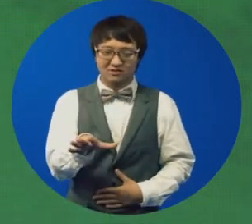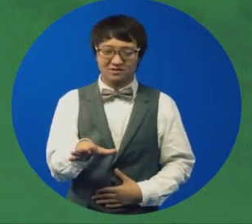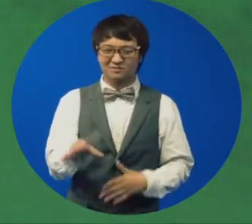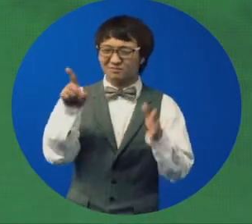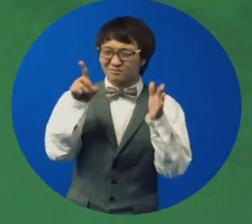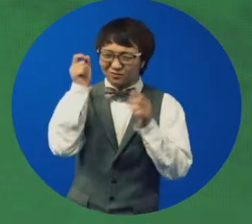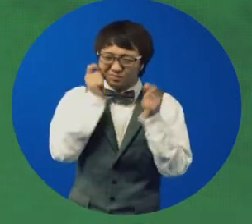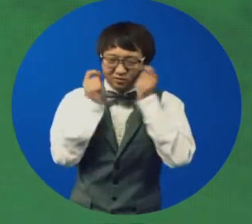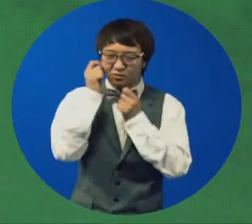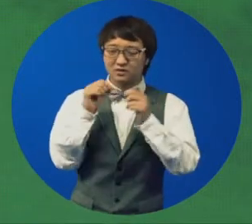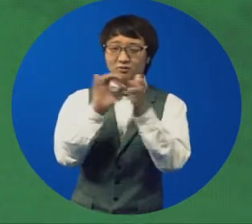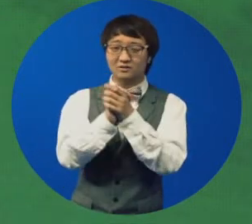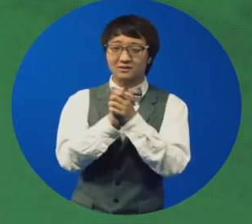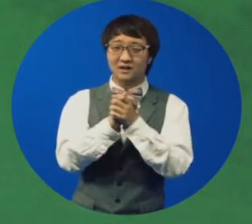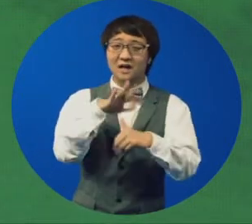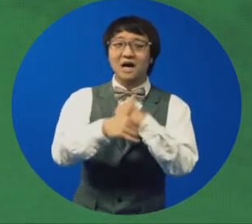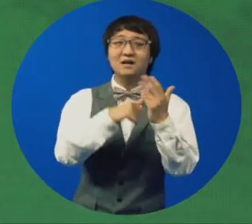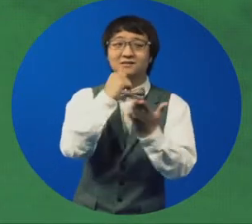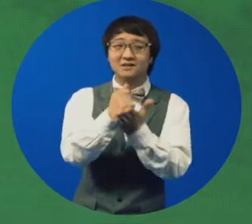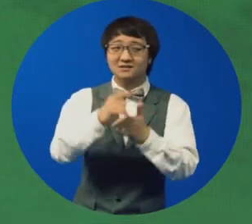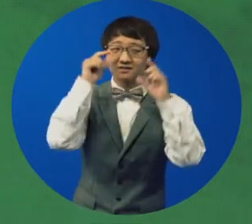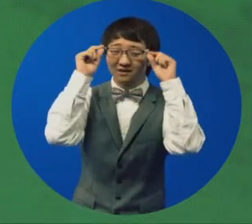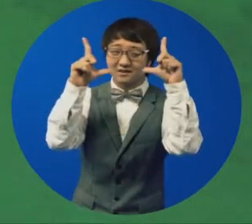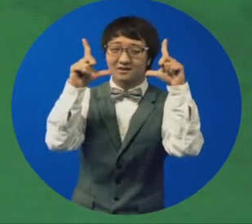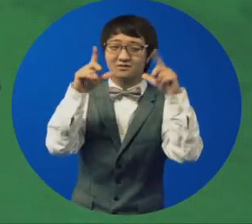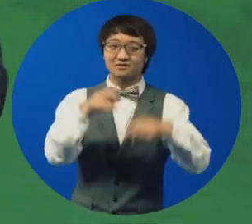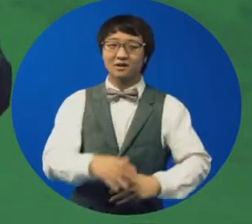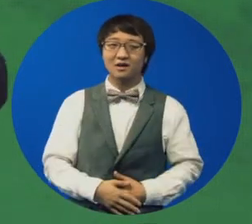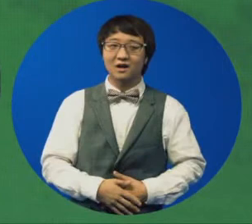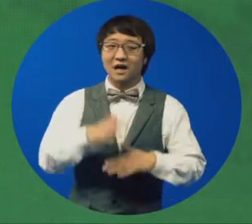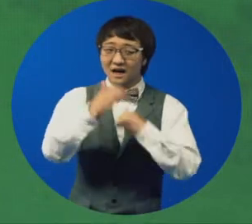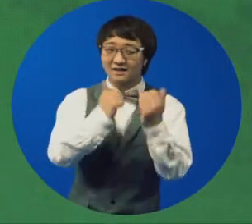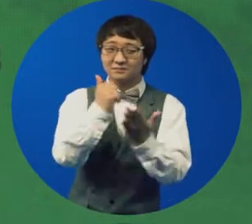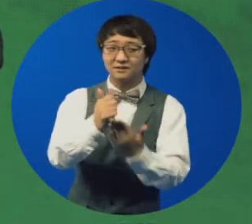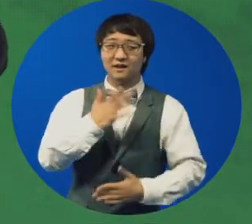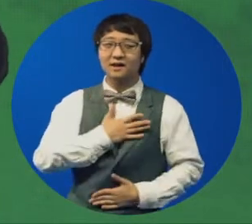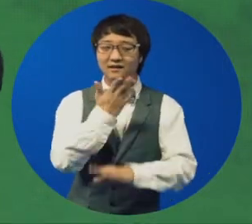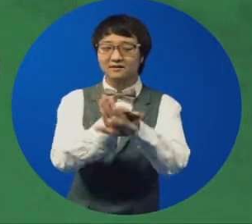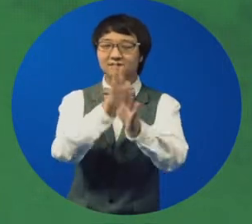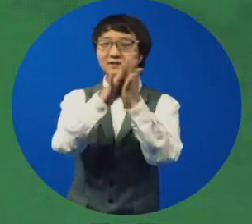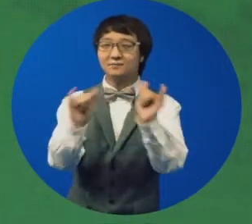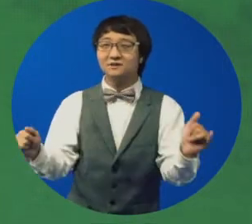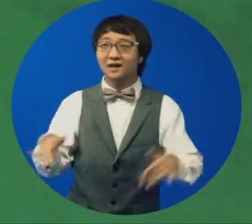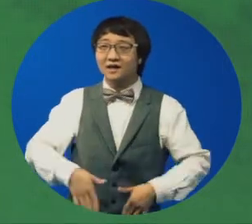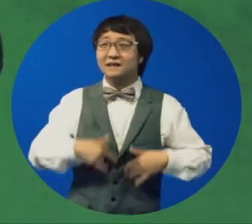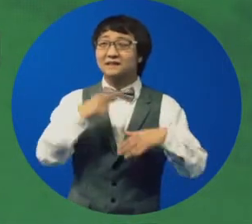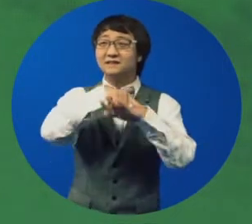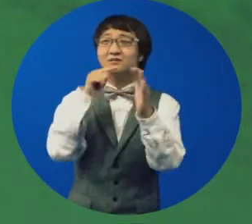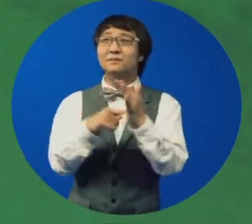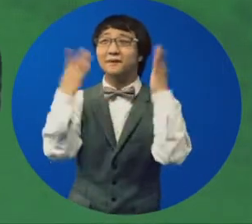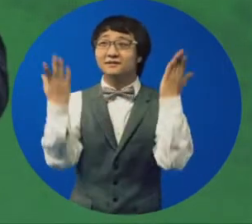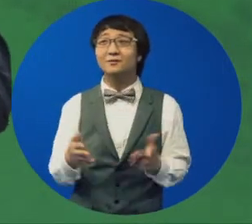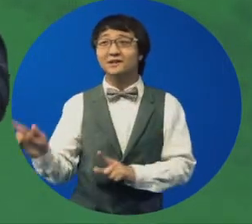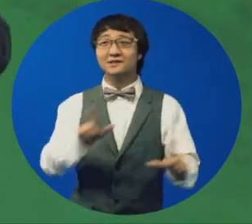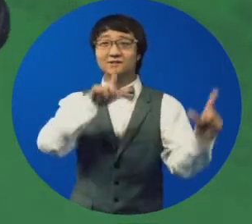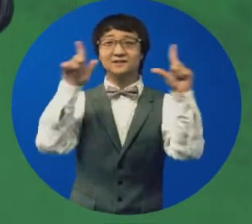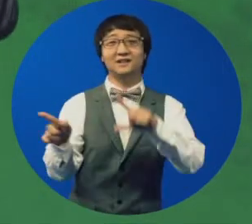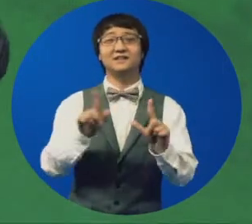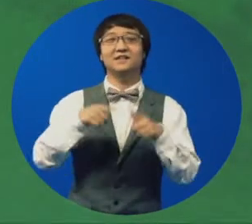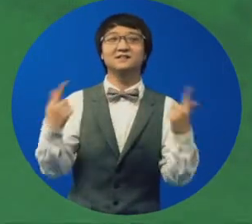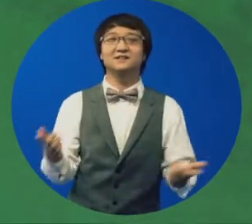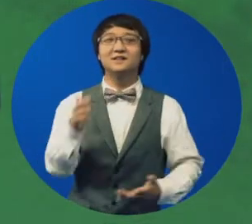그날 밤 하나님이 이렇게 깨닫게 하셨답니다. 하나님은 내가 다른 사람의 인정을 받으려고 사는 것이 아니라는